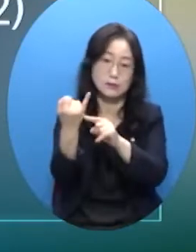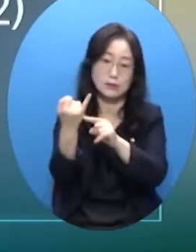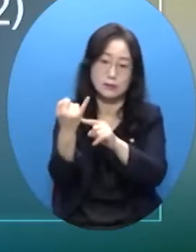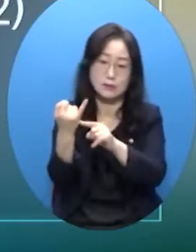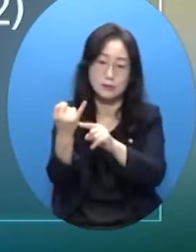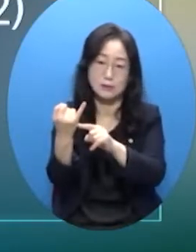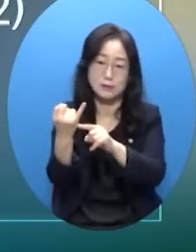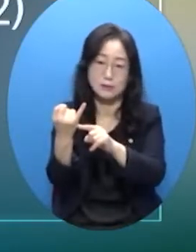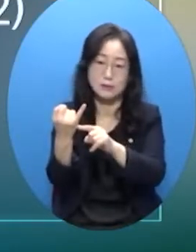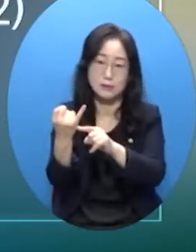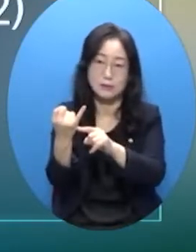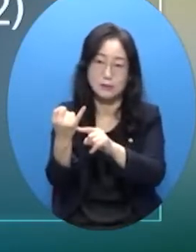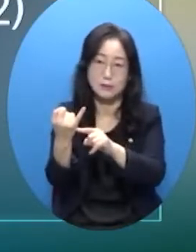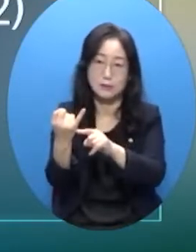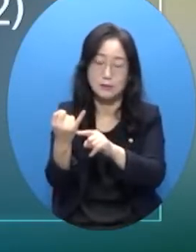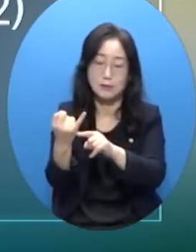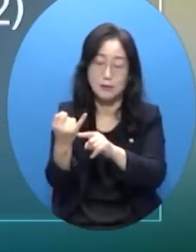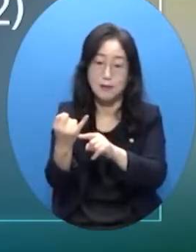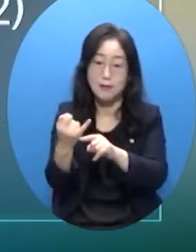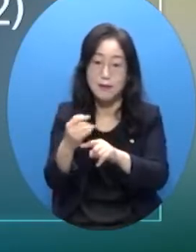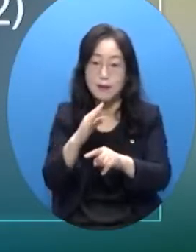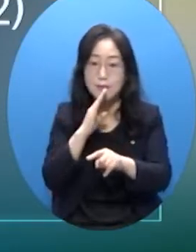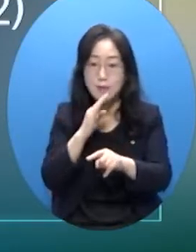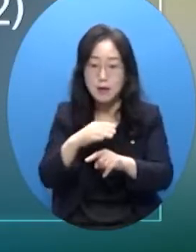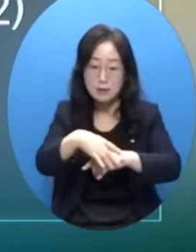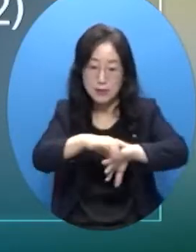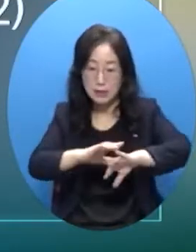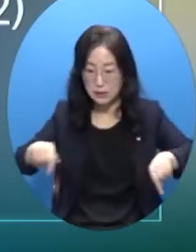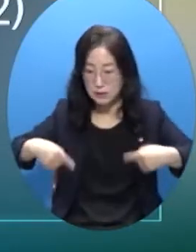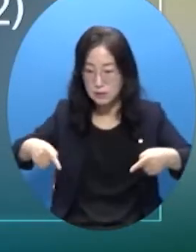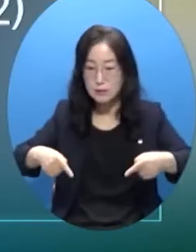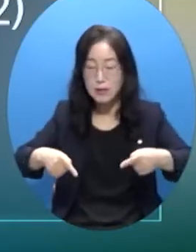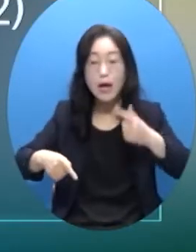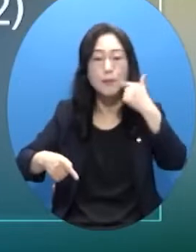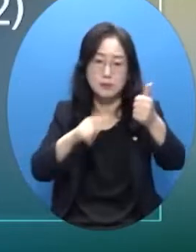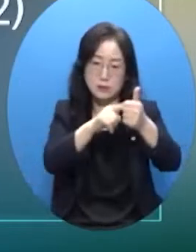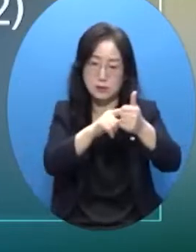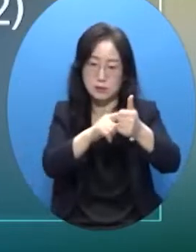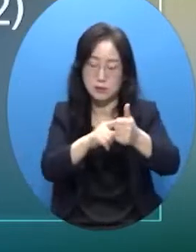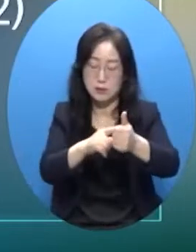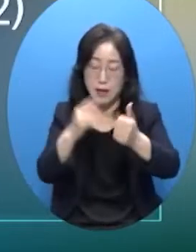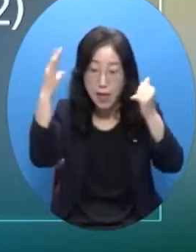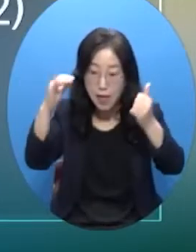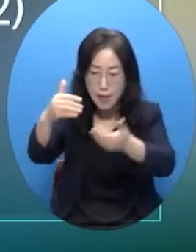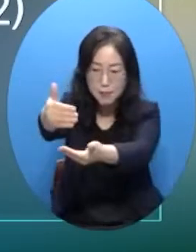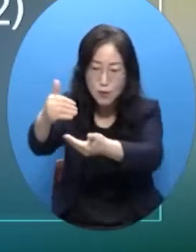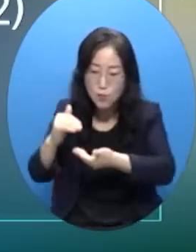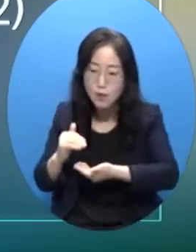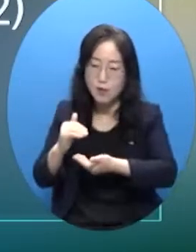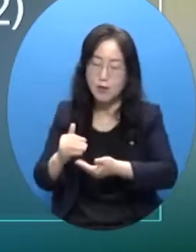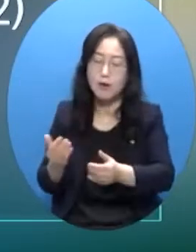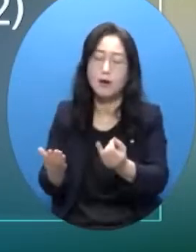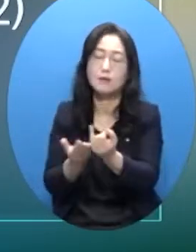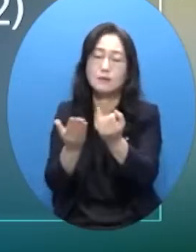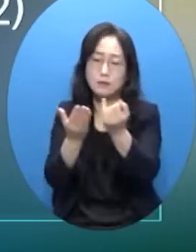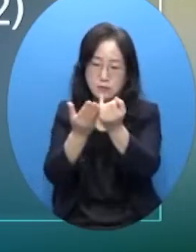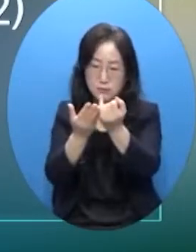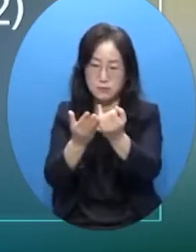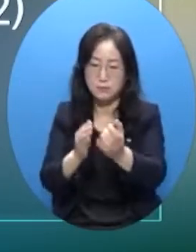것은 이웃사랑인데 하나님 사랑은 깊고 큰데 이웃사랑은 펼쳐지고 이렇게